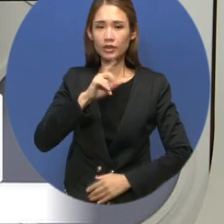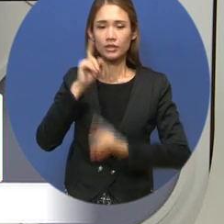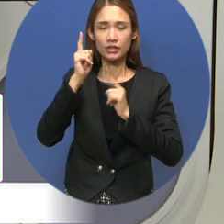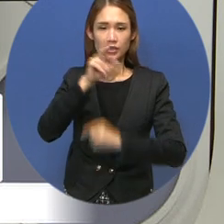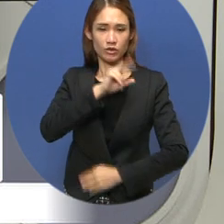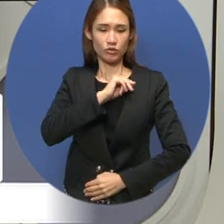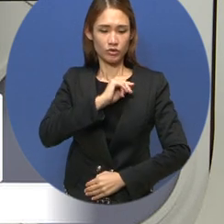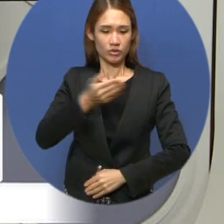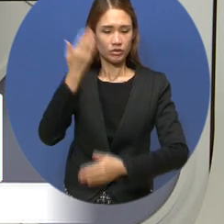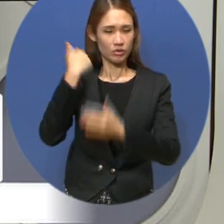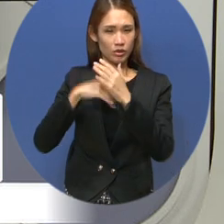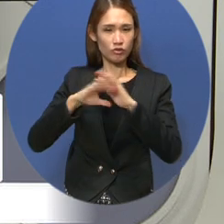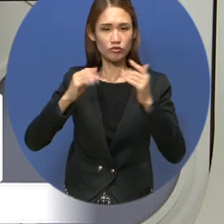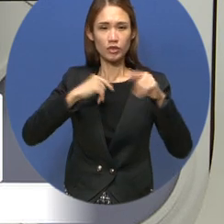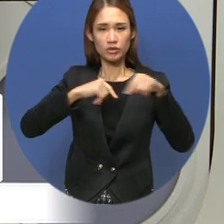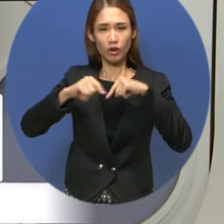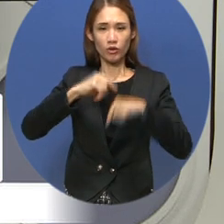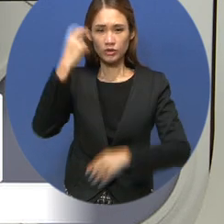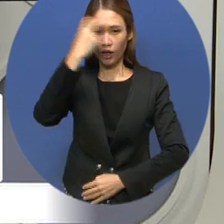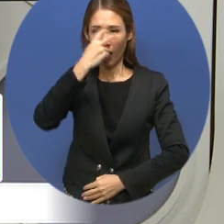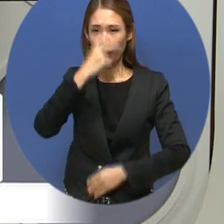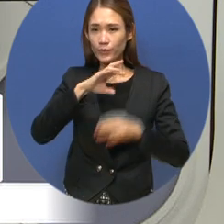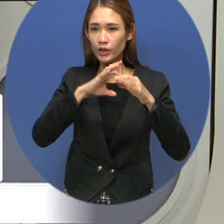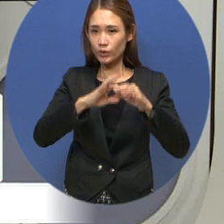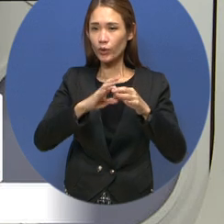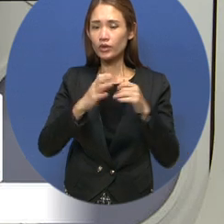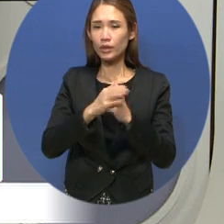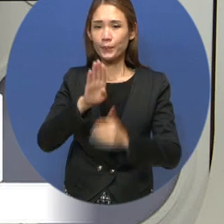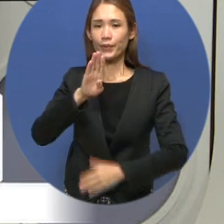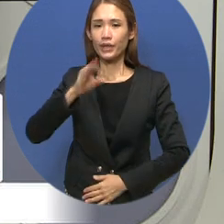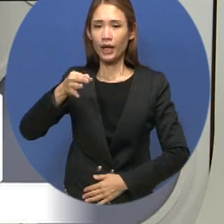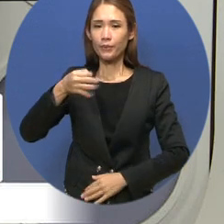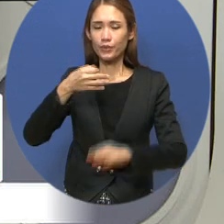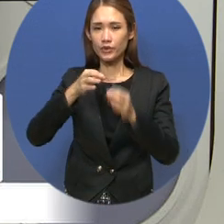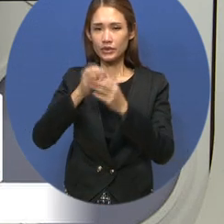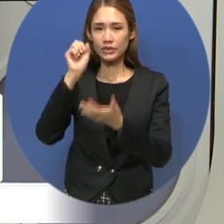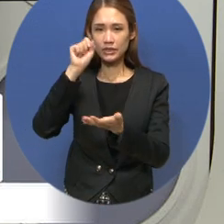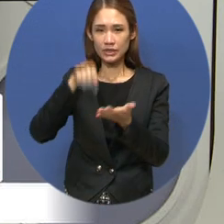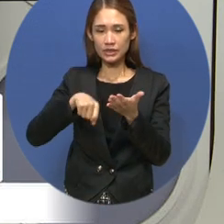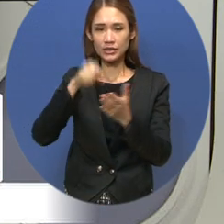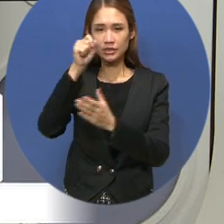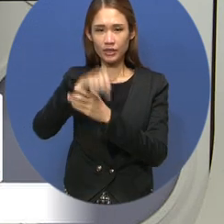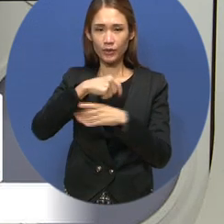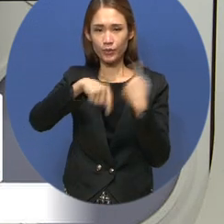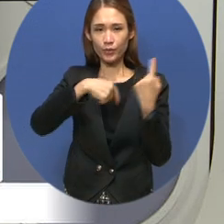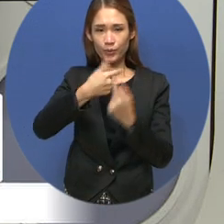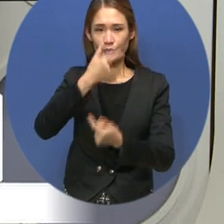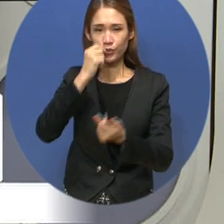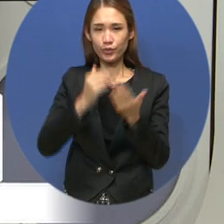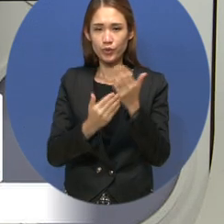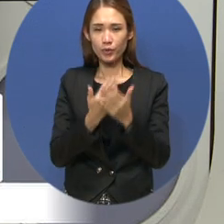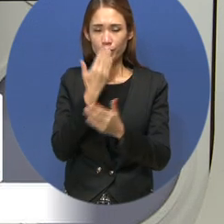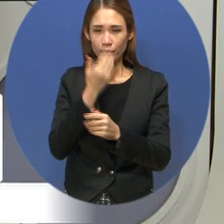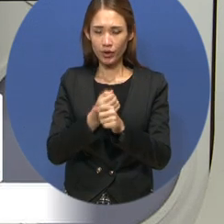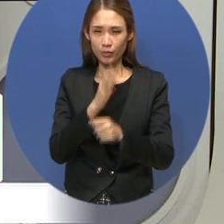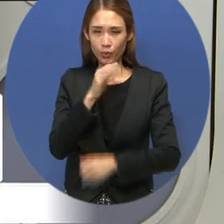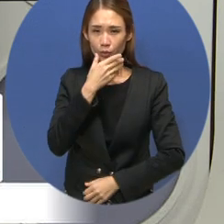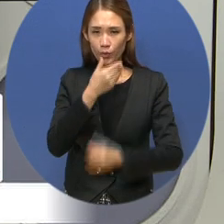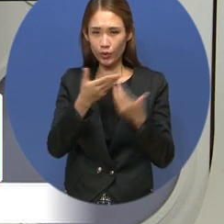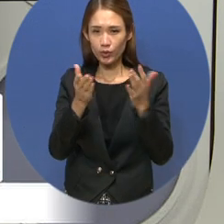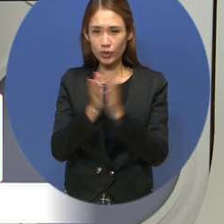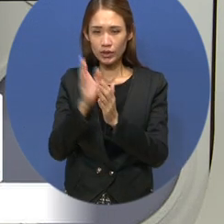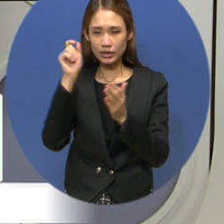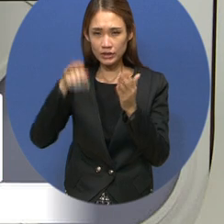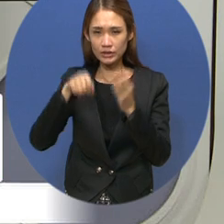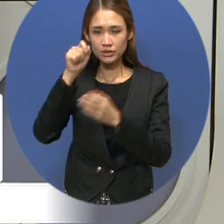지난 국정감사에서 bf 인증 제도 운영 부실 문제에 대해 지적한 바 있다며 보건복지부 역시 인증